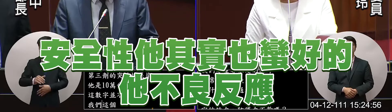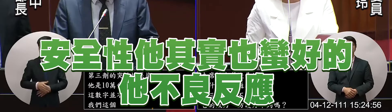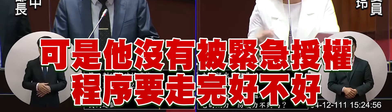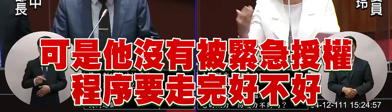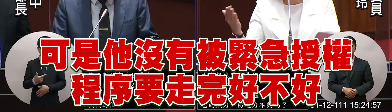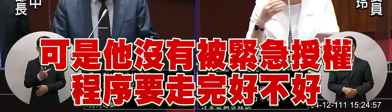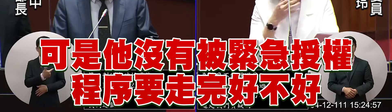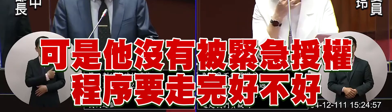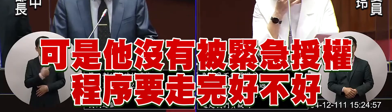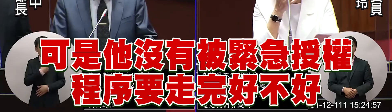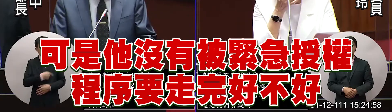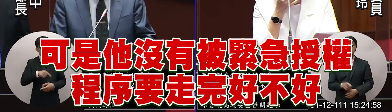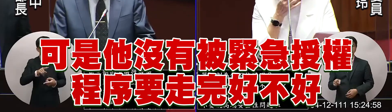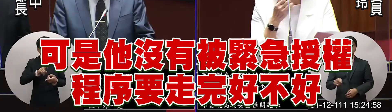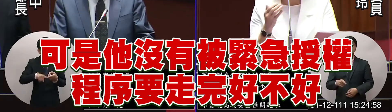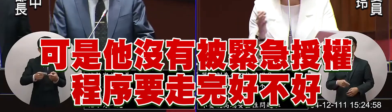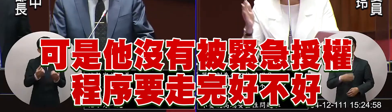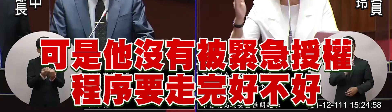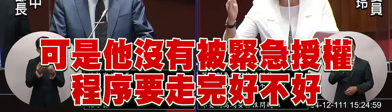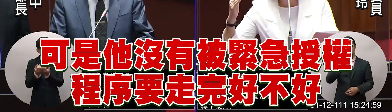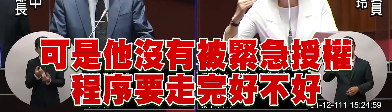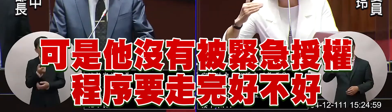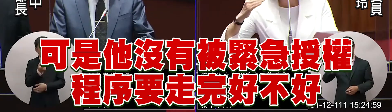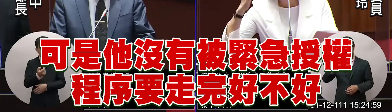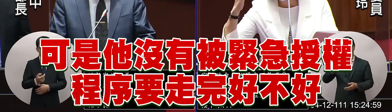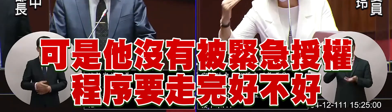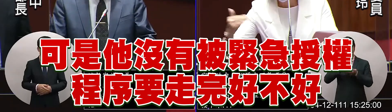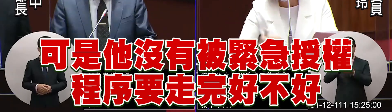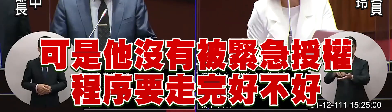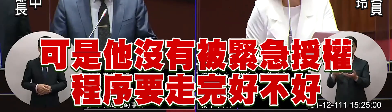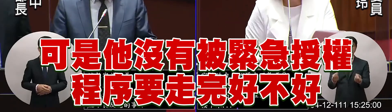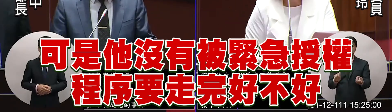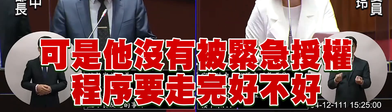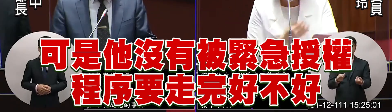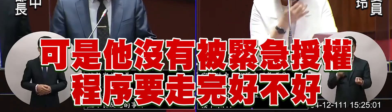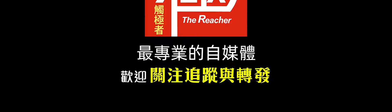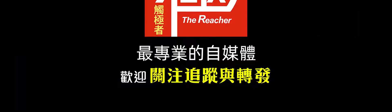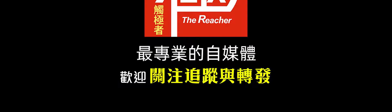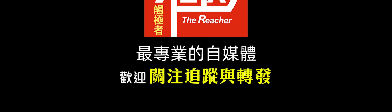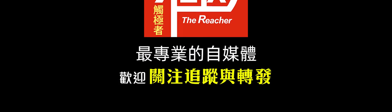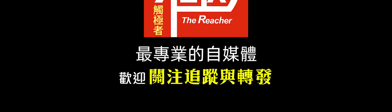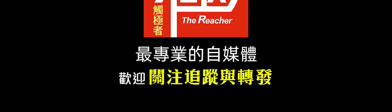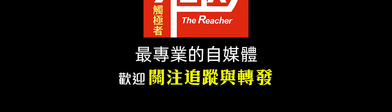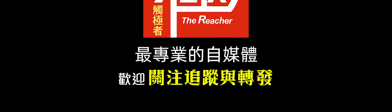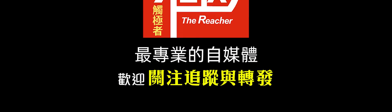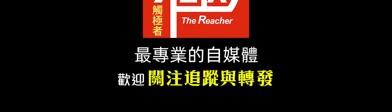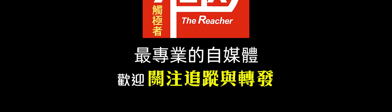良反应的事件， 可是它没有被紧急授权嘛，程序要走完，好不好？